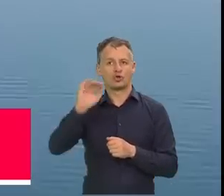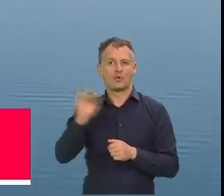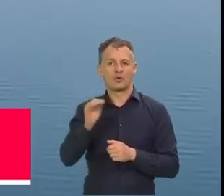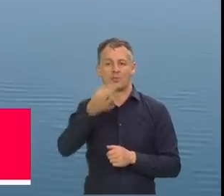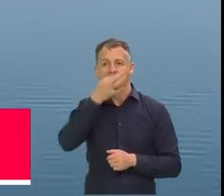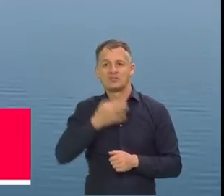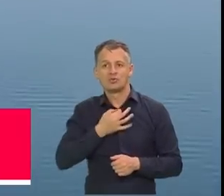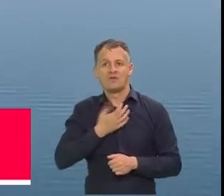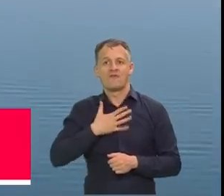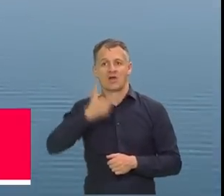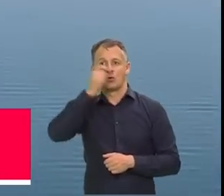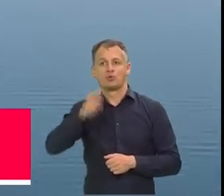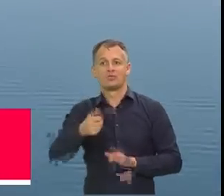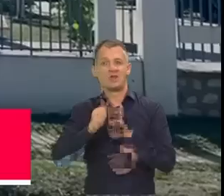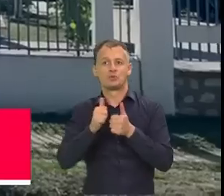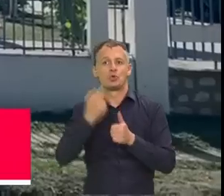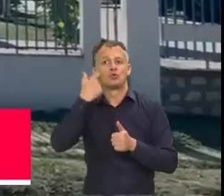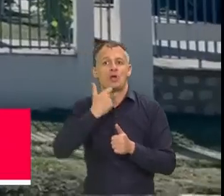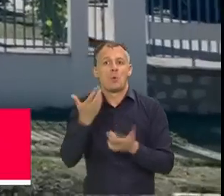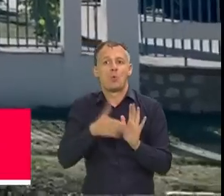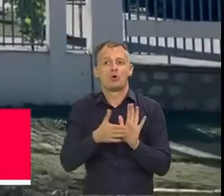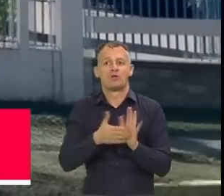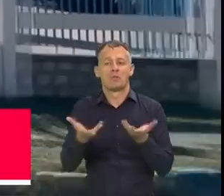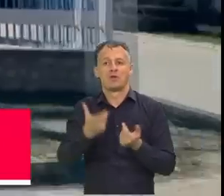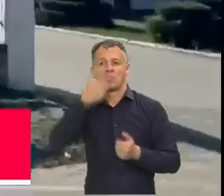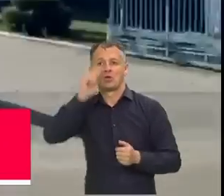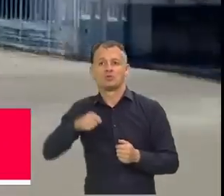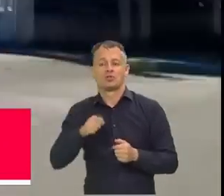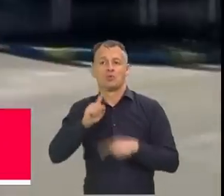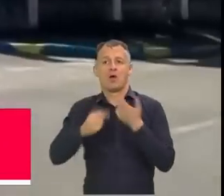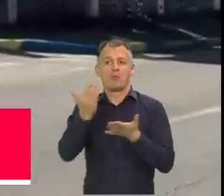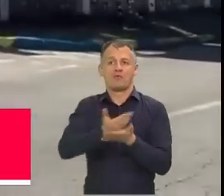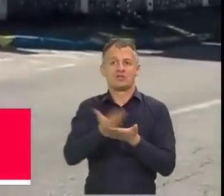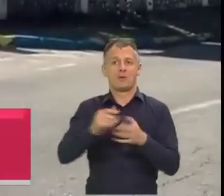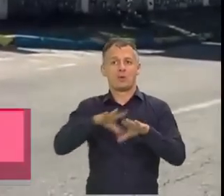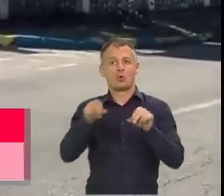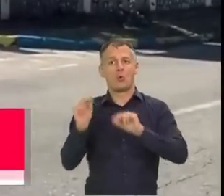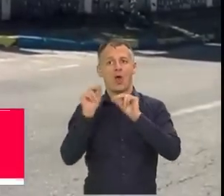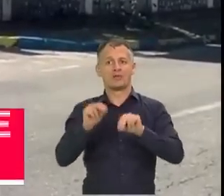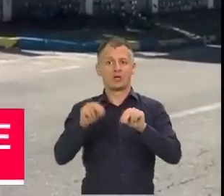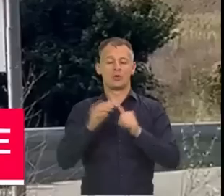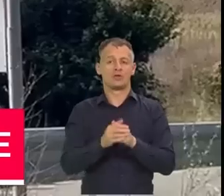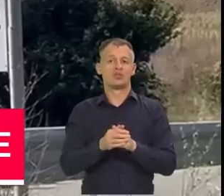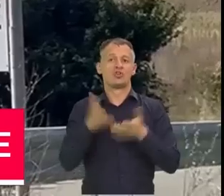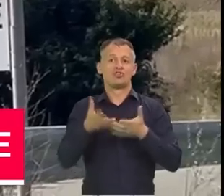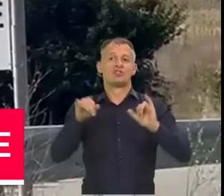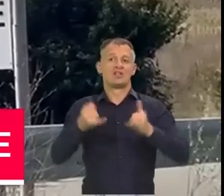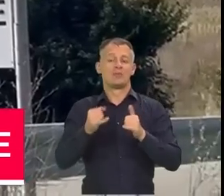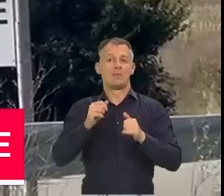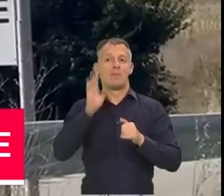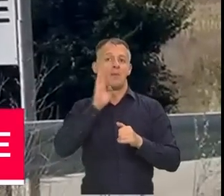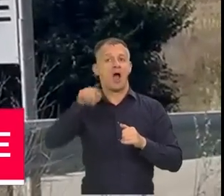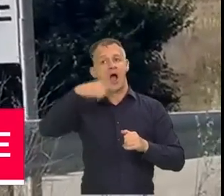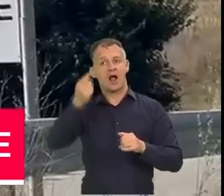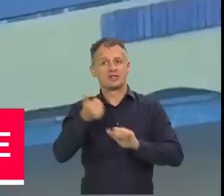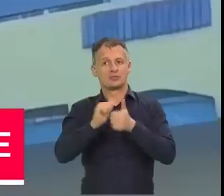știa motivul pentru care vrea să se lase. Și atunci am povestit cu antrenorii. Ceea ce pare că s-a și întâmplat, pentru că mama unui alt sportiv care nu este